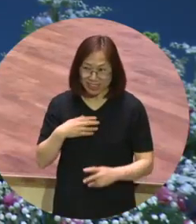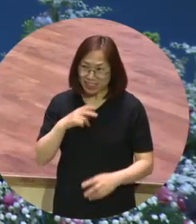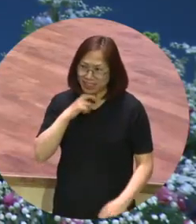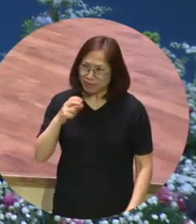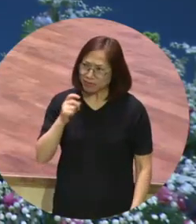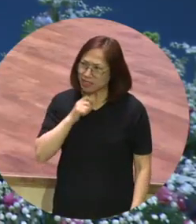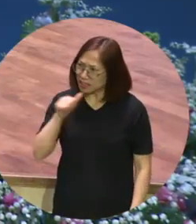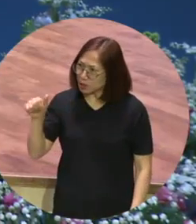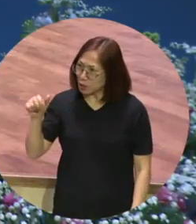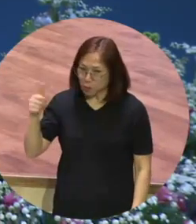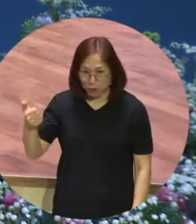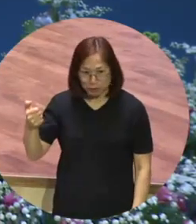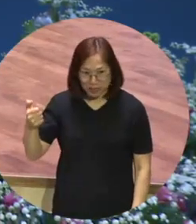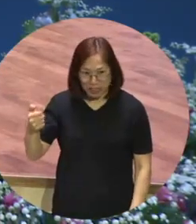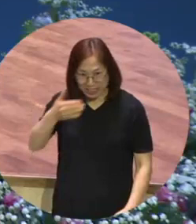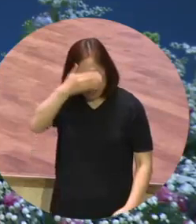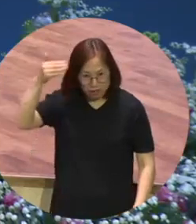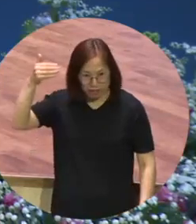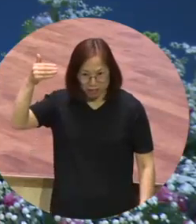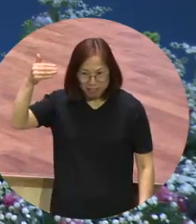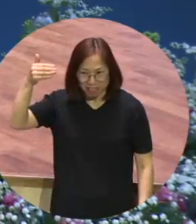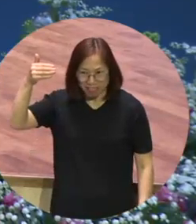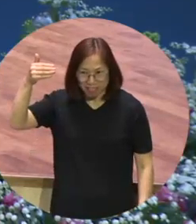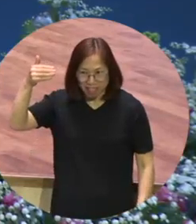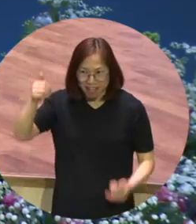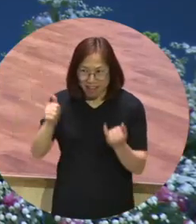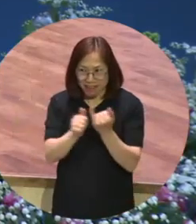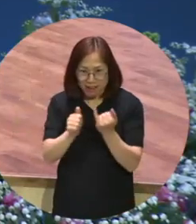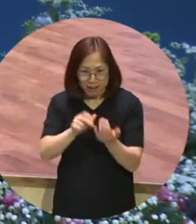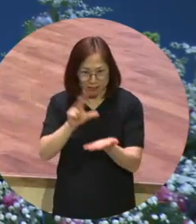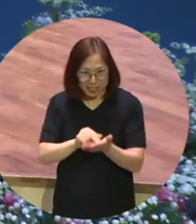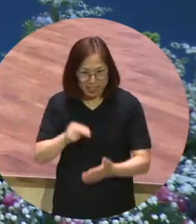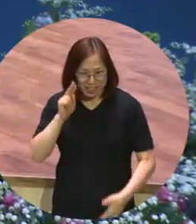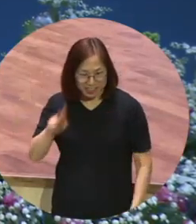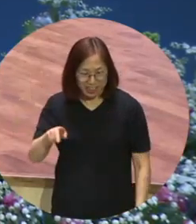거의 50대까지 이래가지고 지금